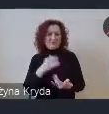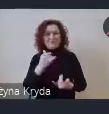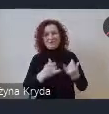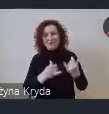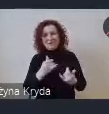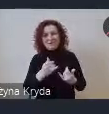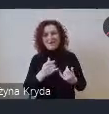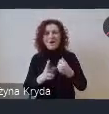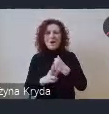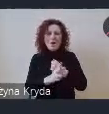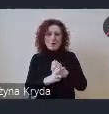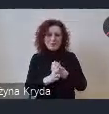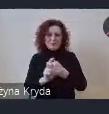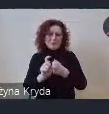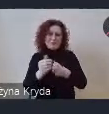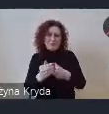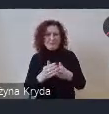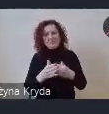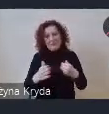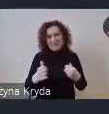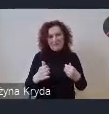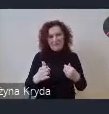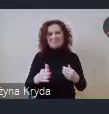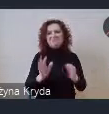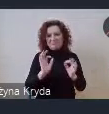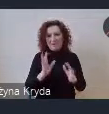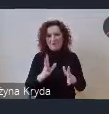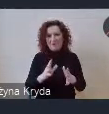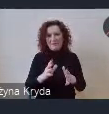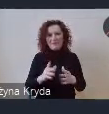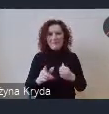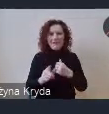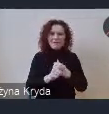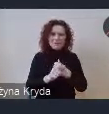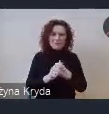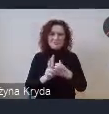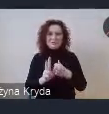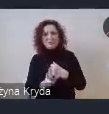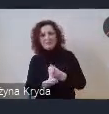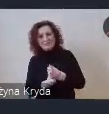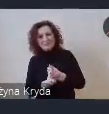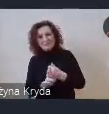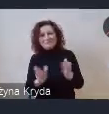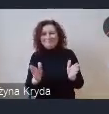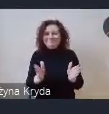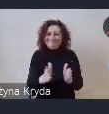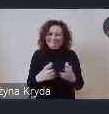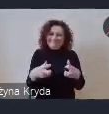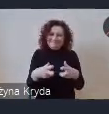więcej to jest jeszcze w miarę okej jak jest między 70 80 to już się robi ciasno